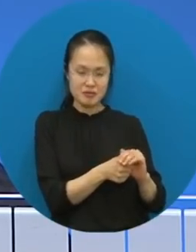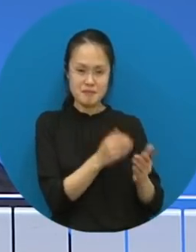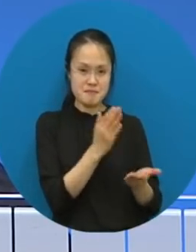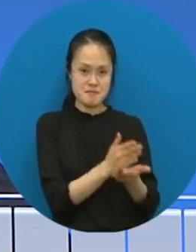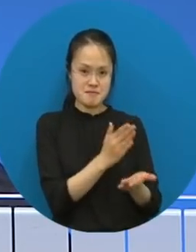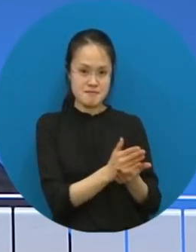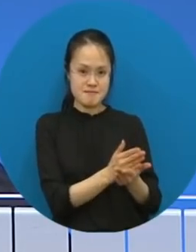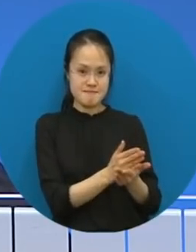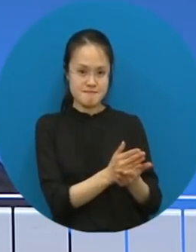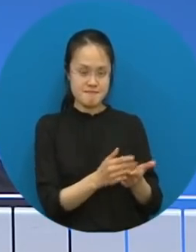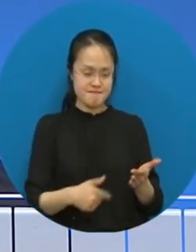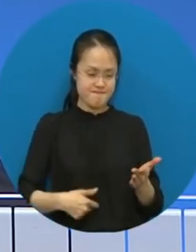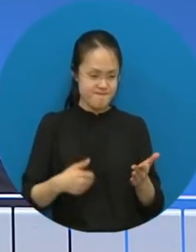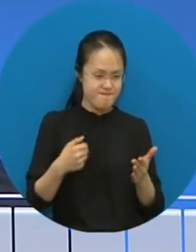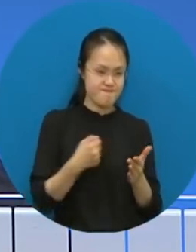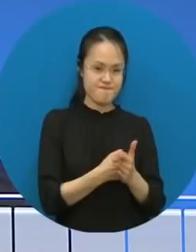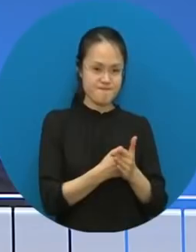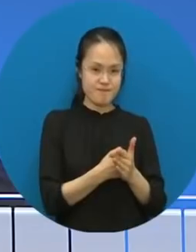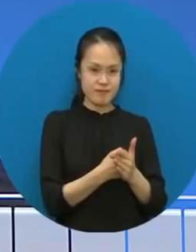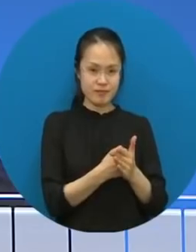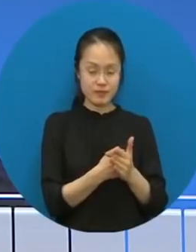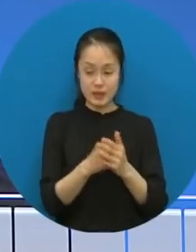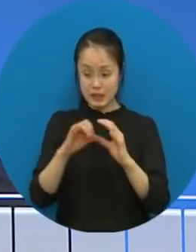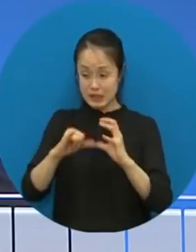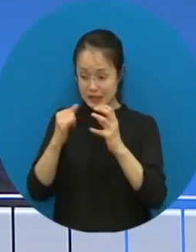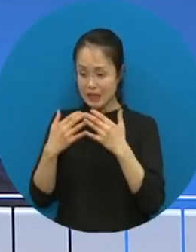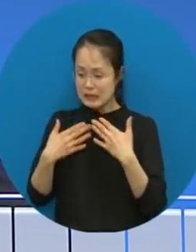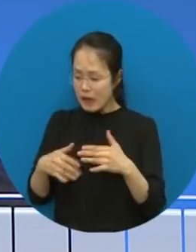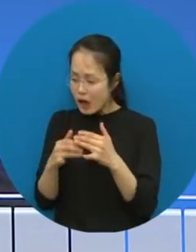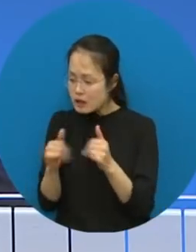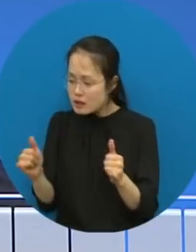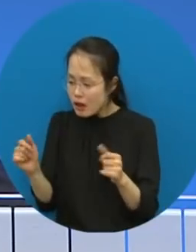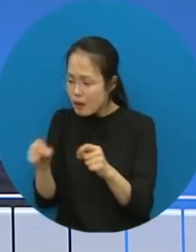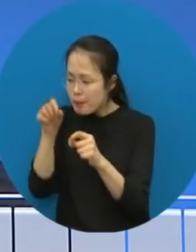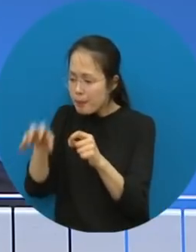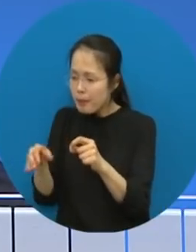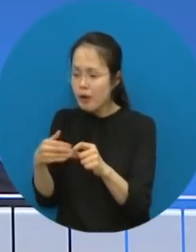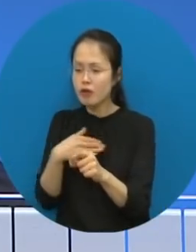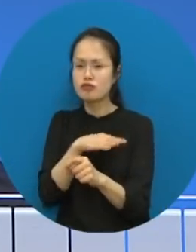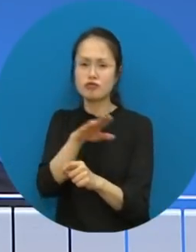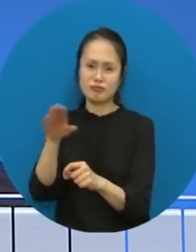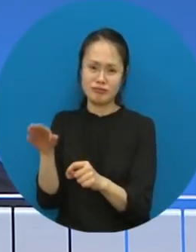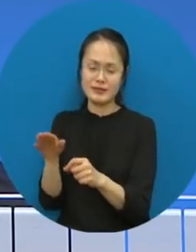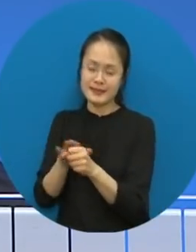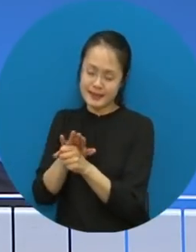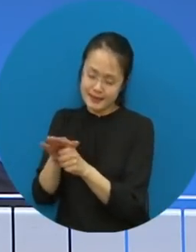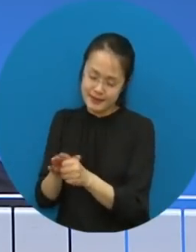세상에서 가장 연약한 자들 앞에서는 그리스도의 손길이 있는 자로